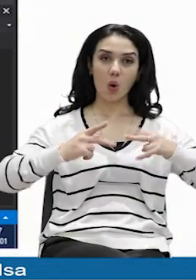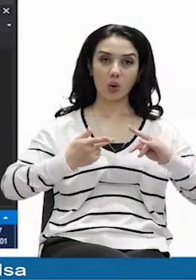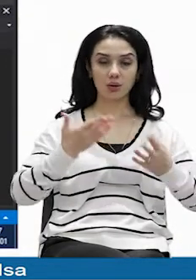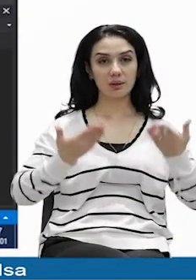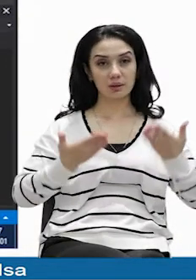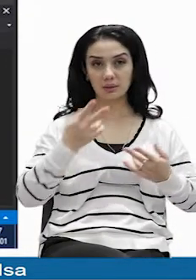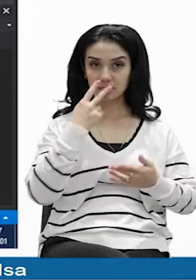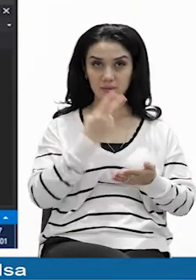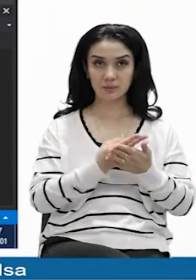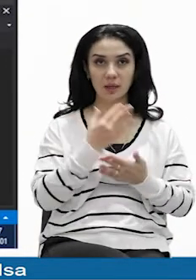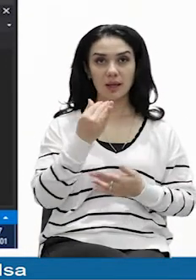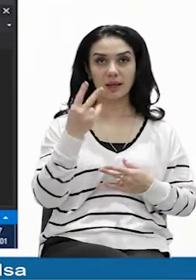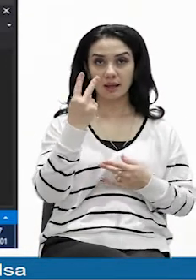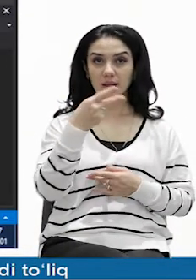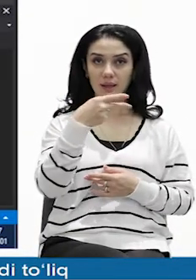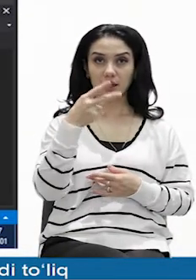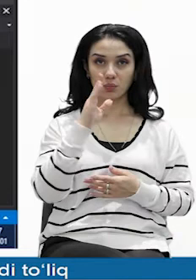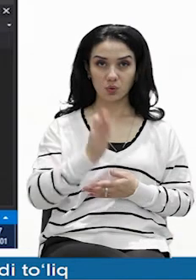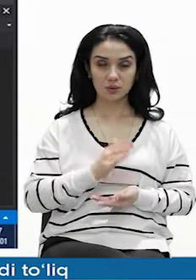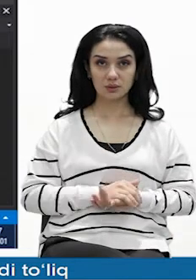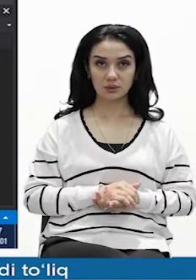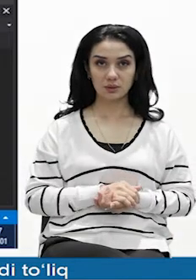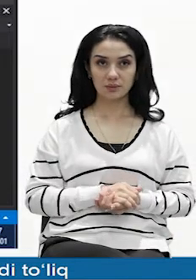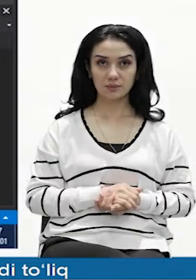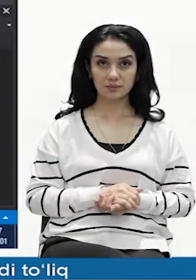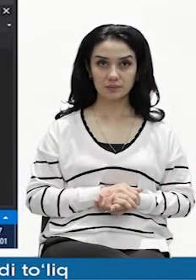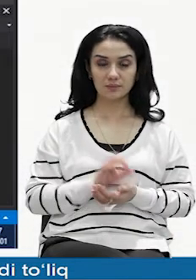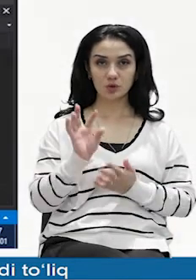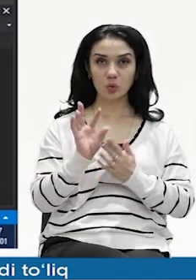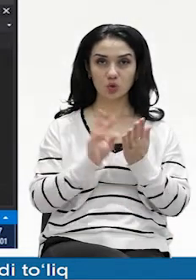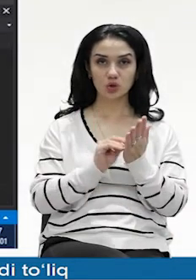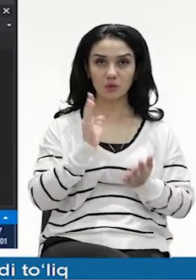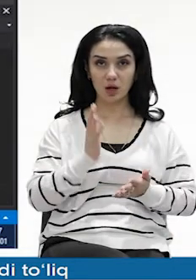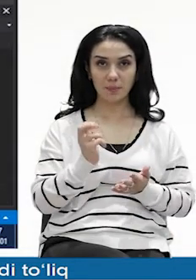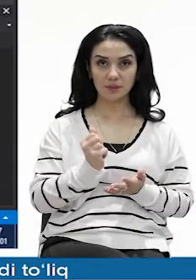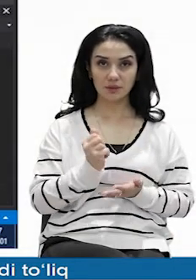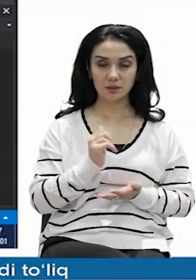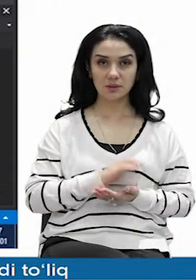agar 2 ga teng bo'lsa tepadagini ko'chirib olamiz.